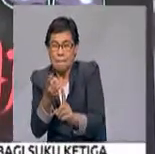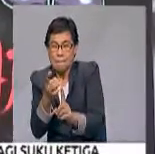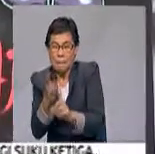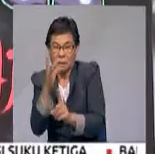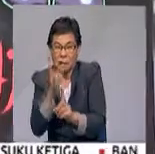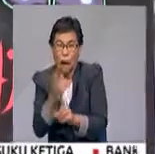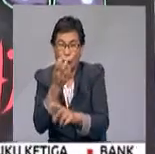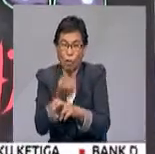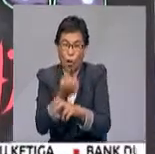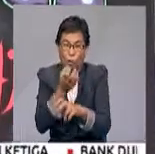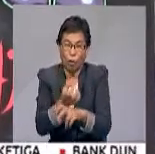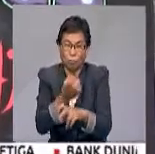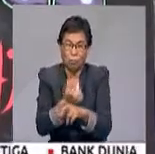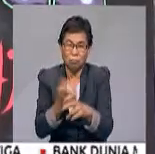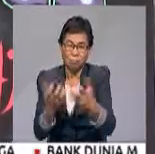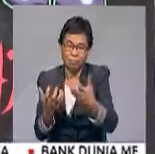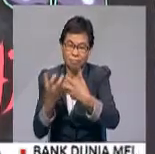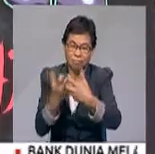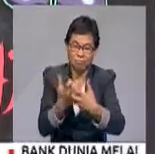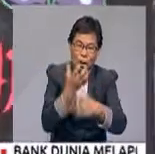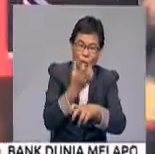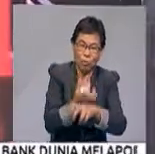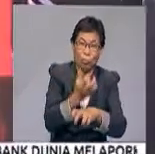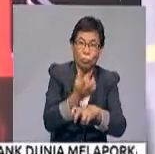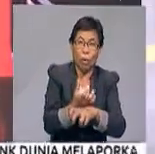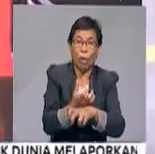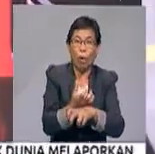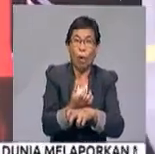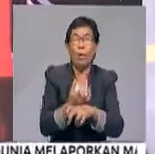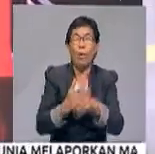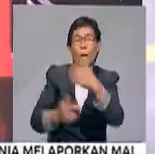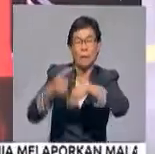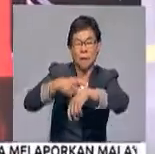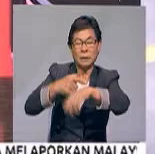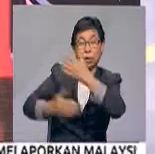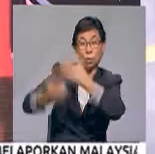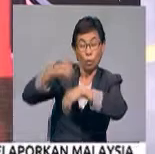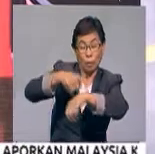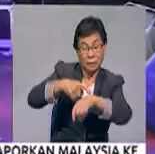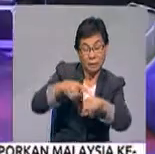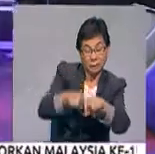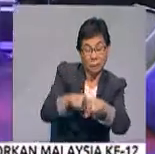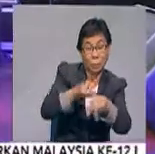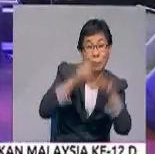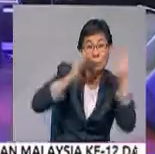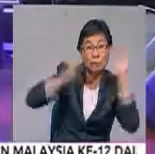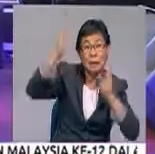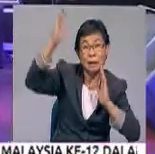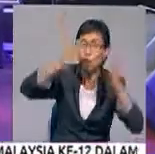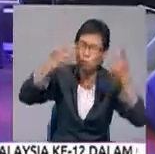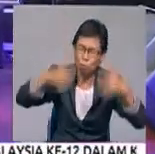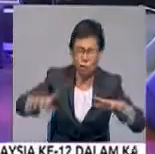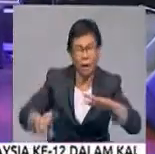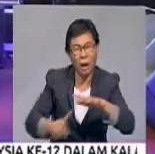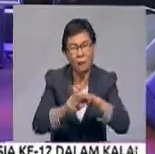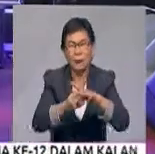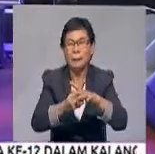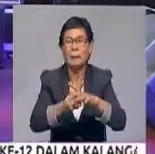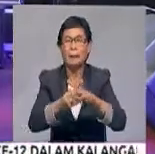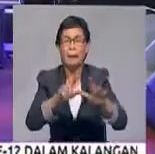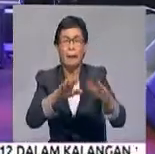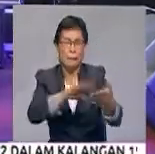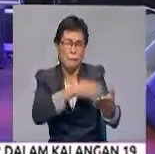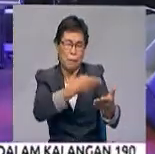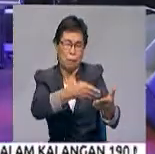rock ballad lebih sinonim dengan band rock mainstream tempatan ketika itu. Pada masa yang sama di Malaysia sendiri sudah wujud band sedemikian,